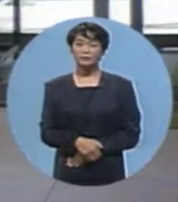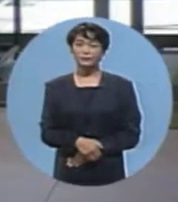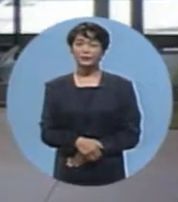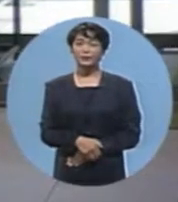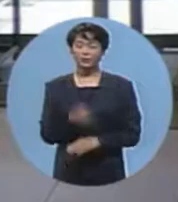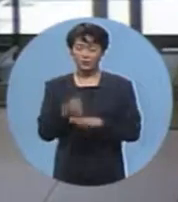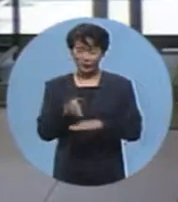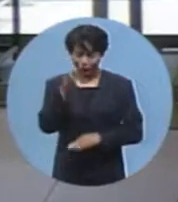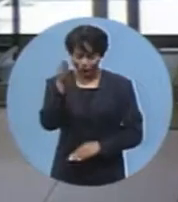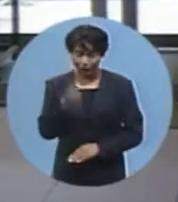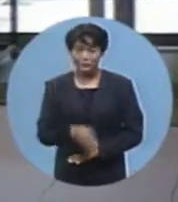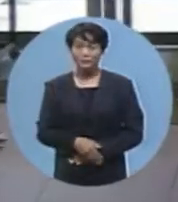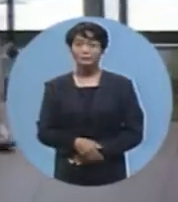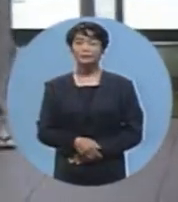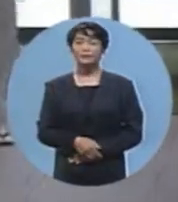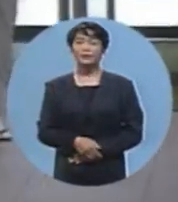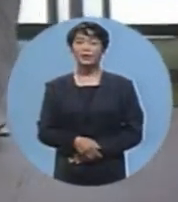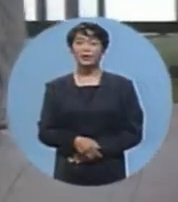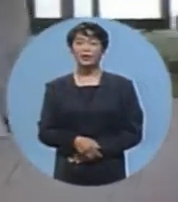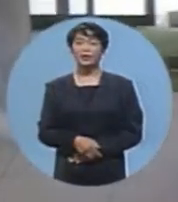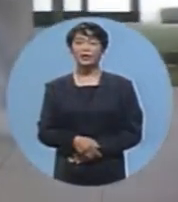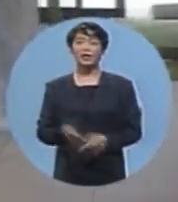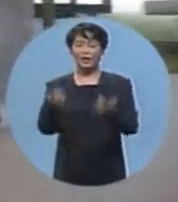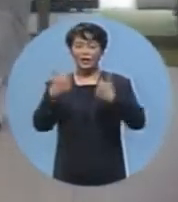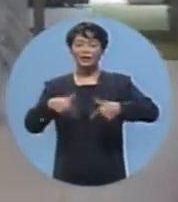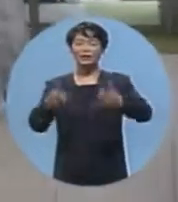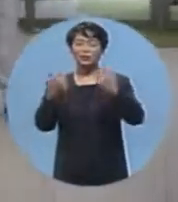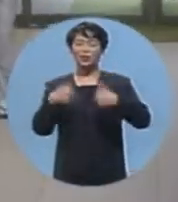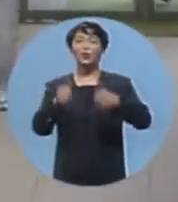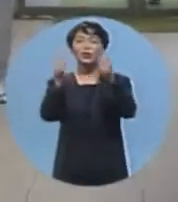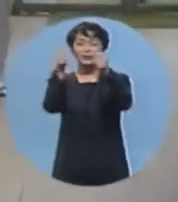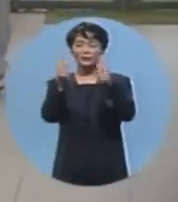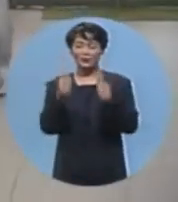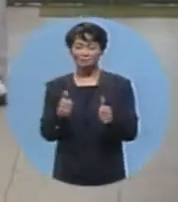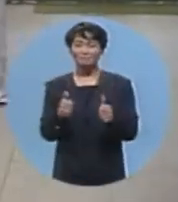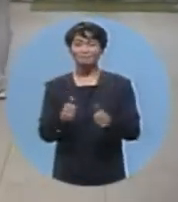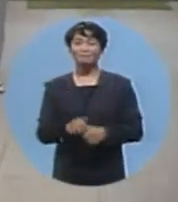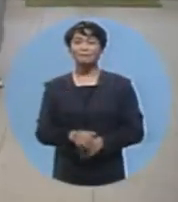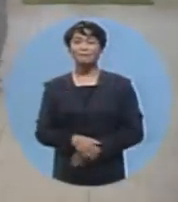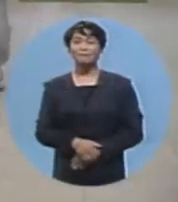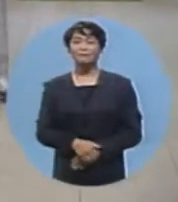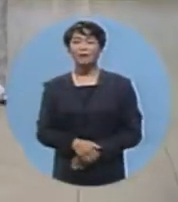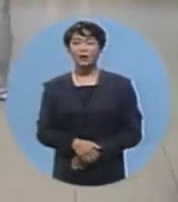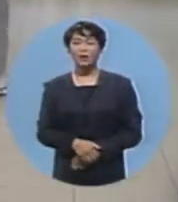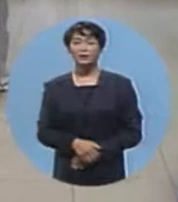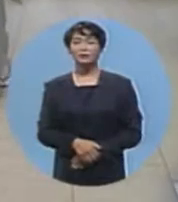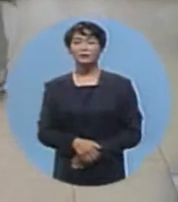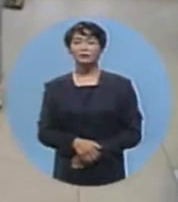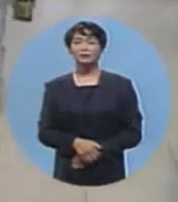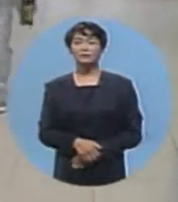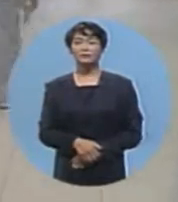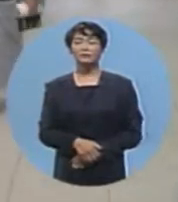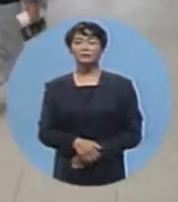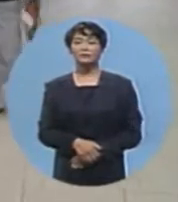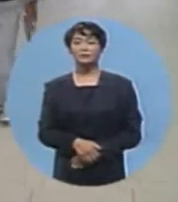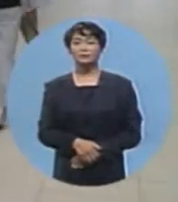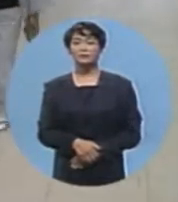どうもありがとうございます。常設展か。あ、ここだな。